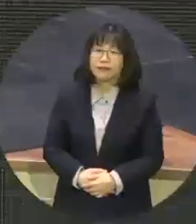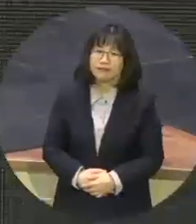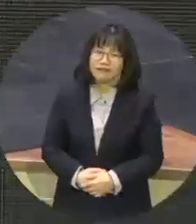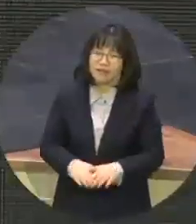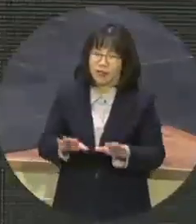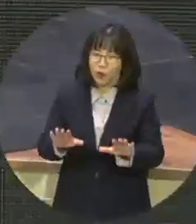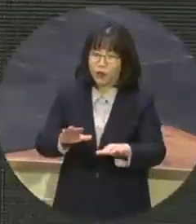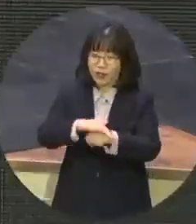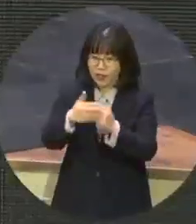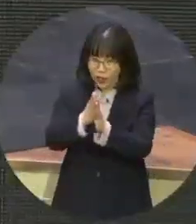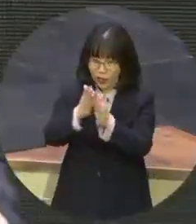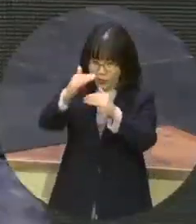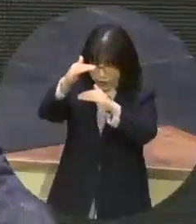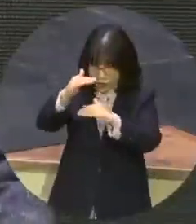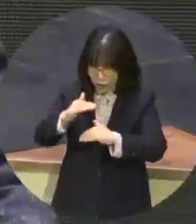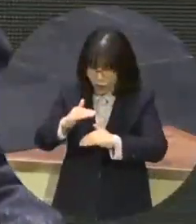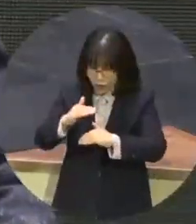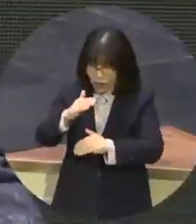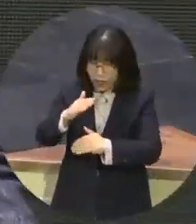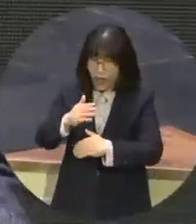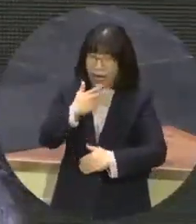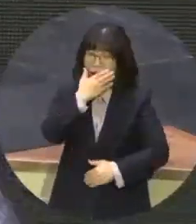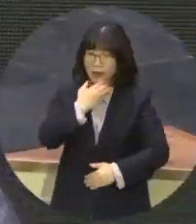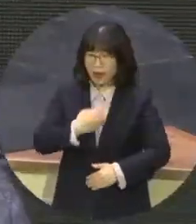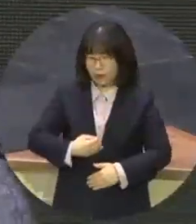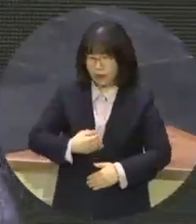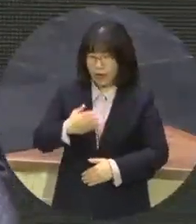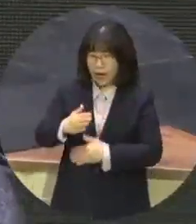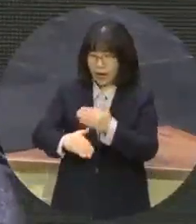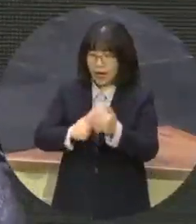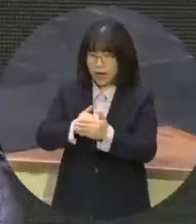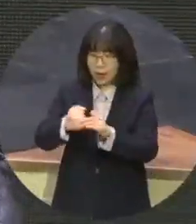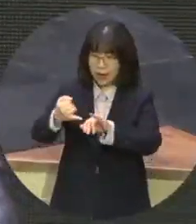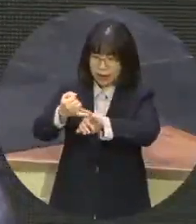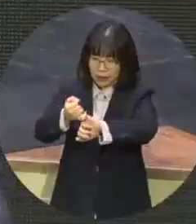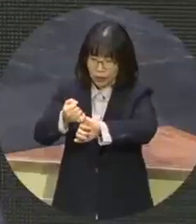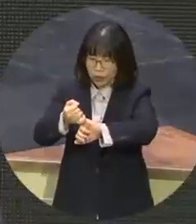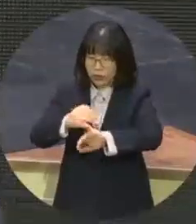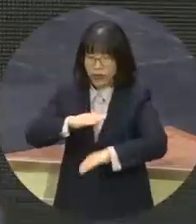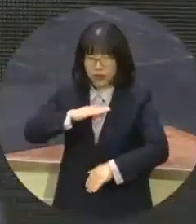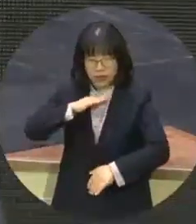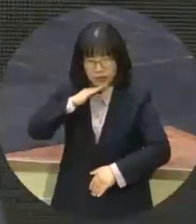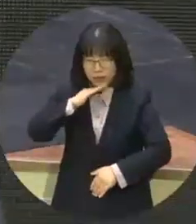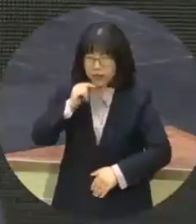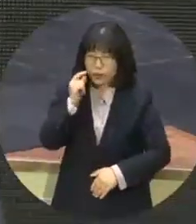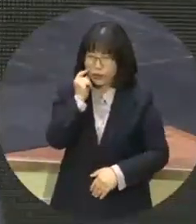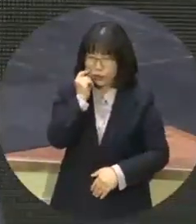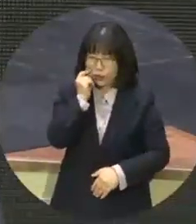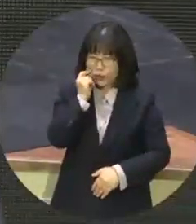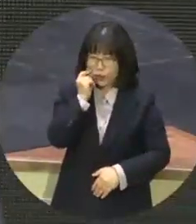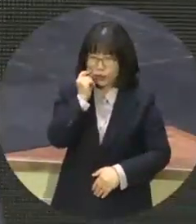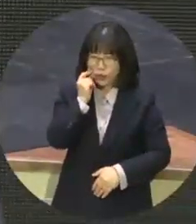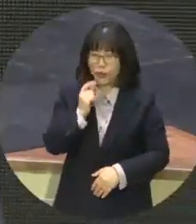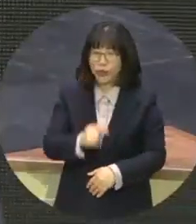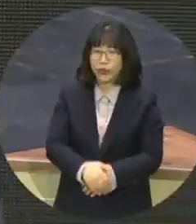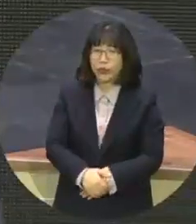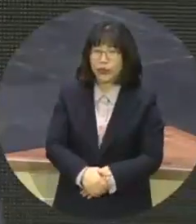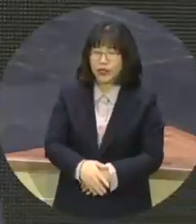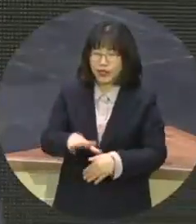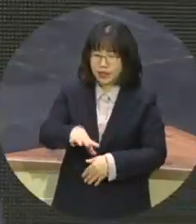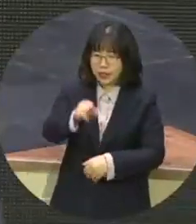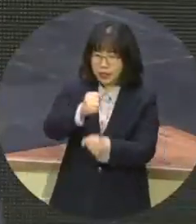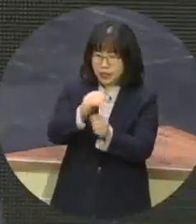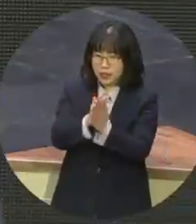오늘 본문에 보니까 아브라함이 하나님의 시간표를 기다리지 못하고 불신앙한 대표적인 사례가 나옵니다.